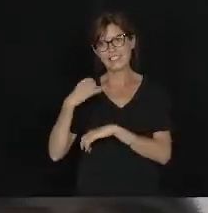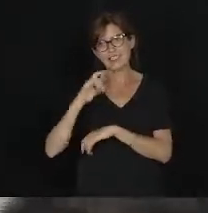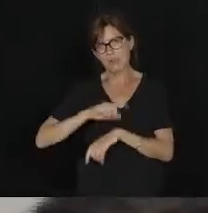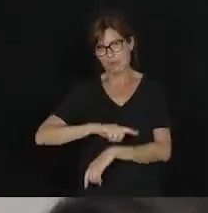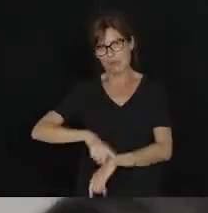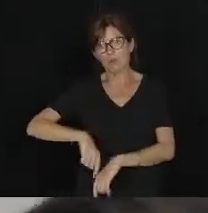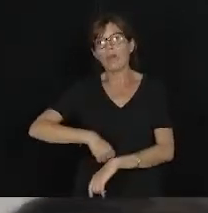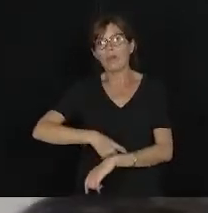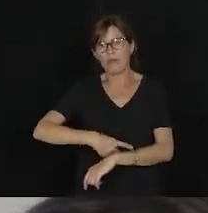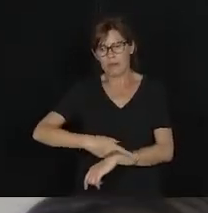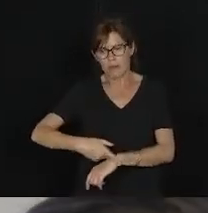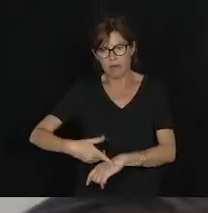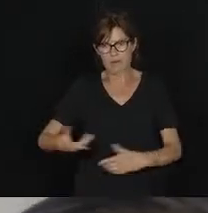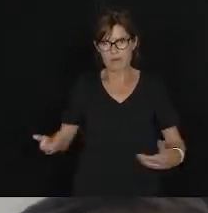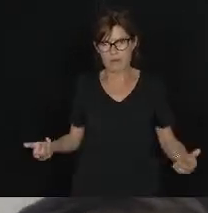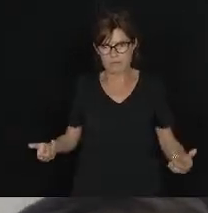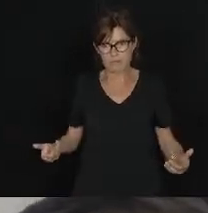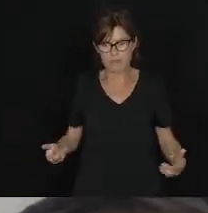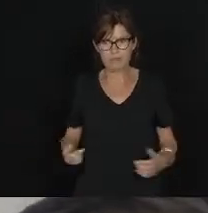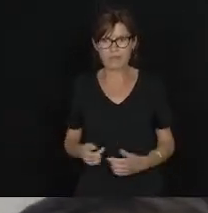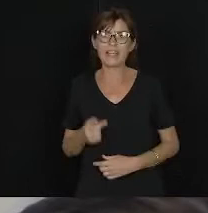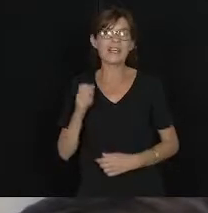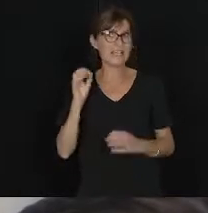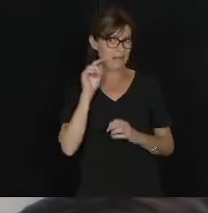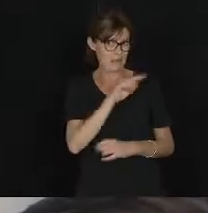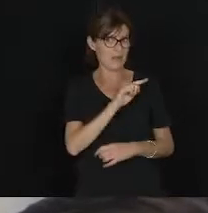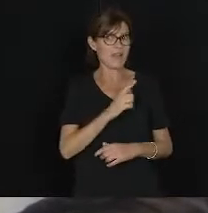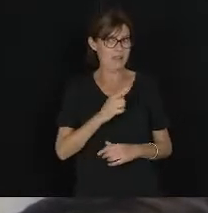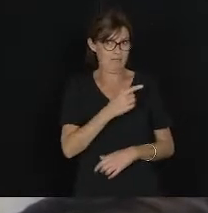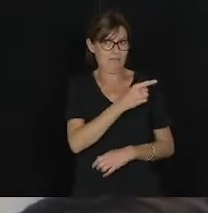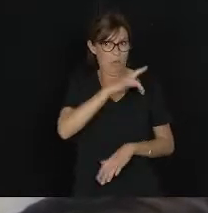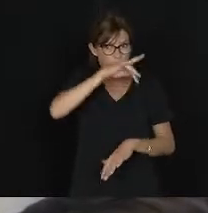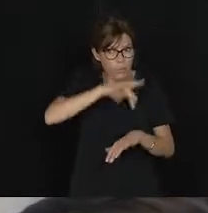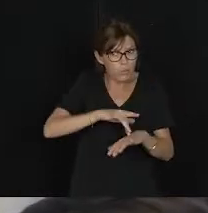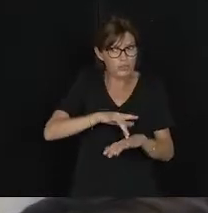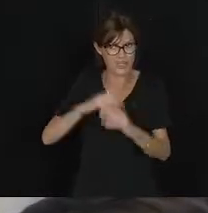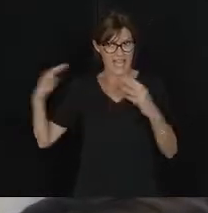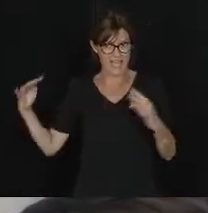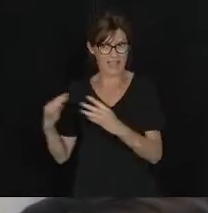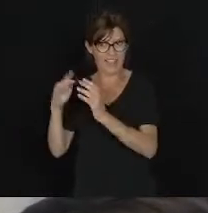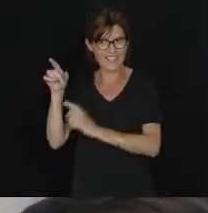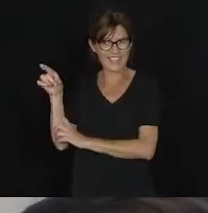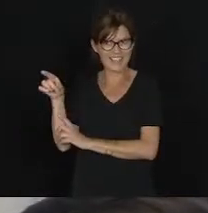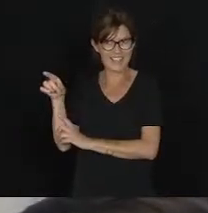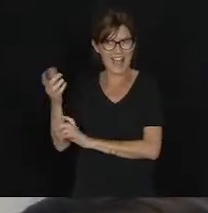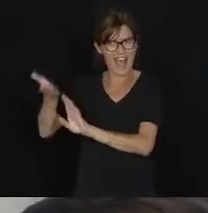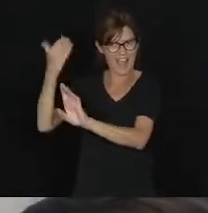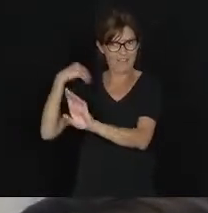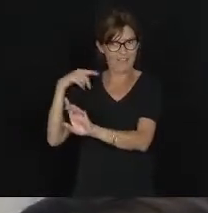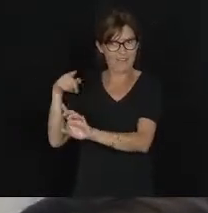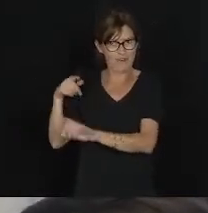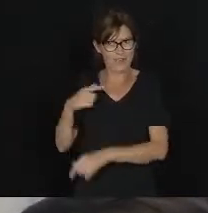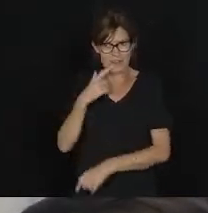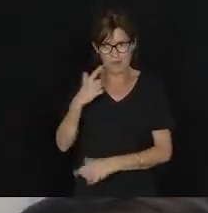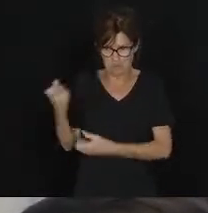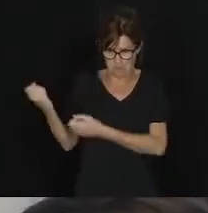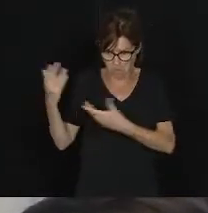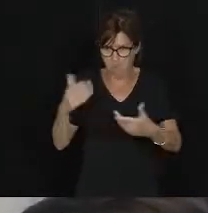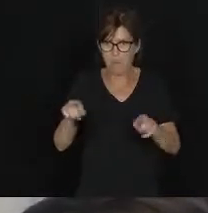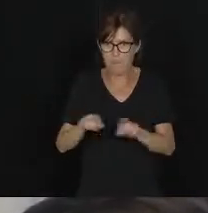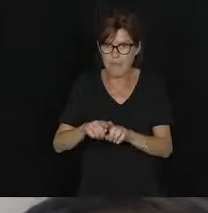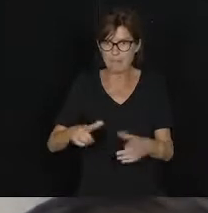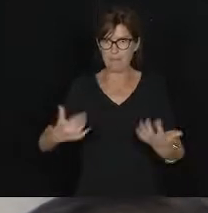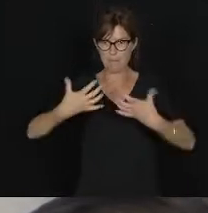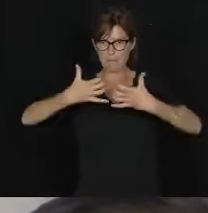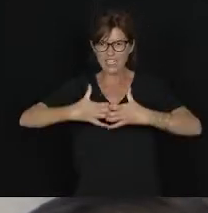rapport avec son expérience de chef de section. C'est autour d'une machine, une presse à imprimer, qu'il organise l'apprentissage de ses élèves en